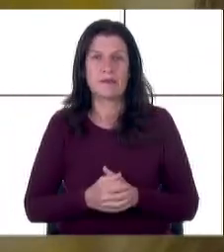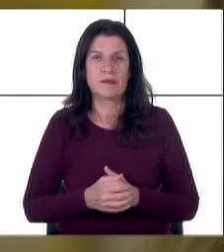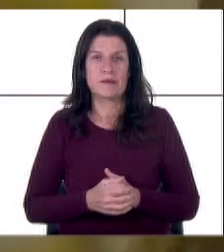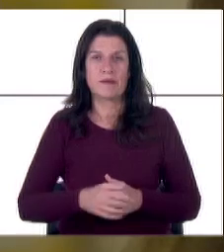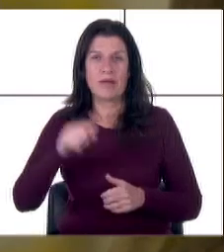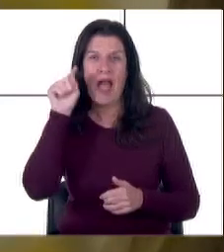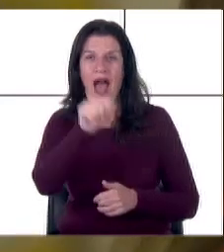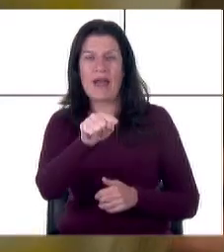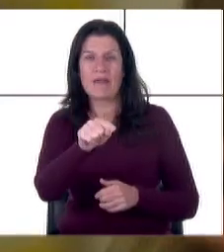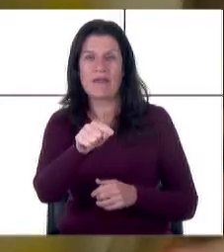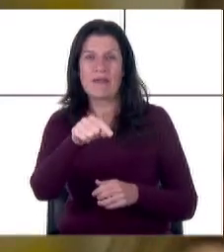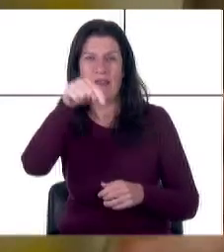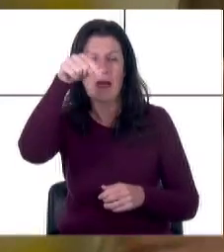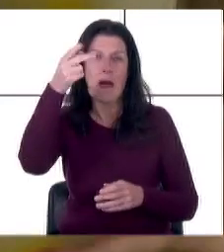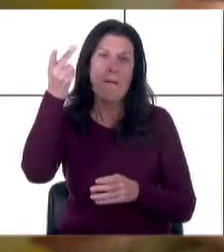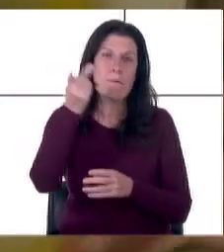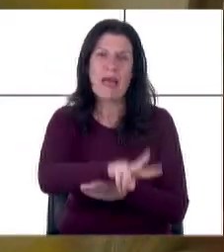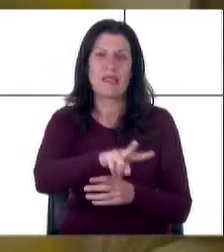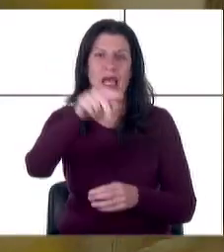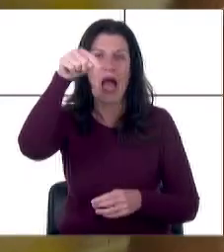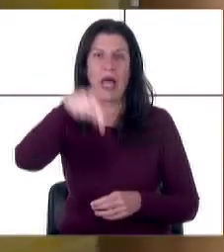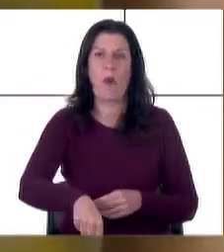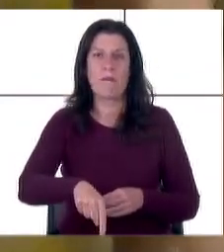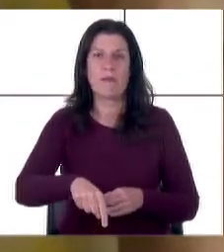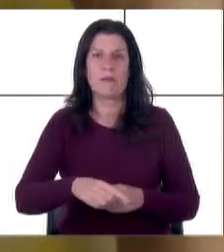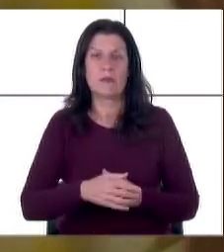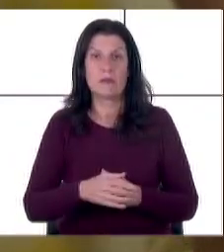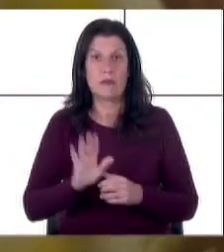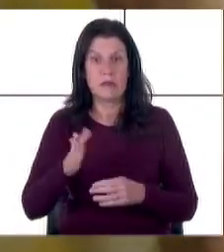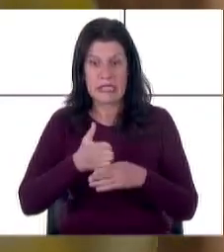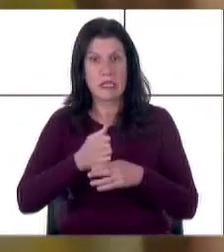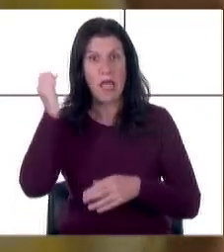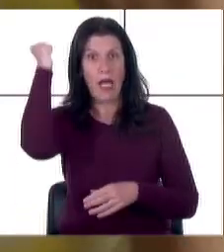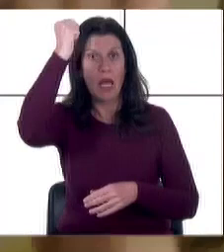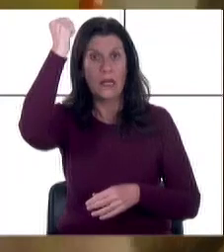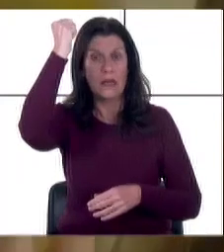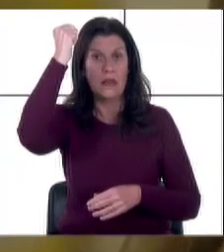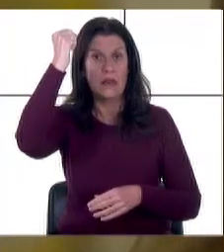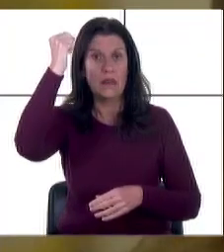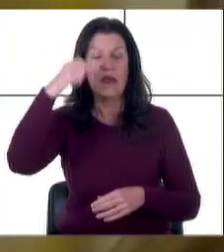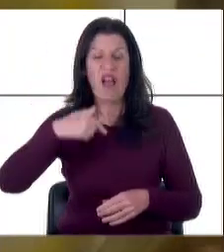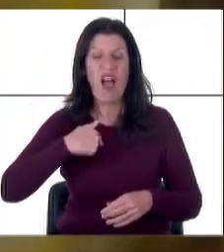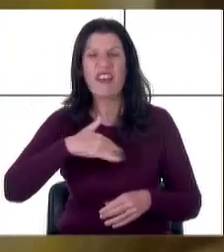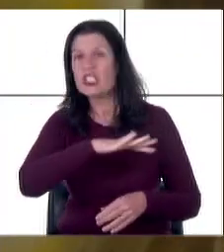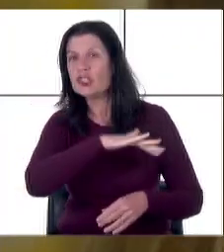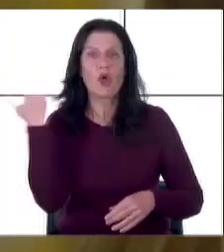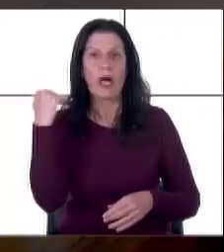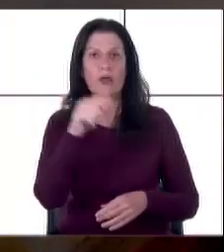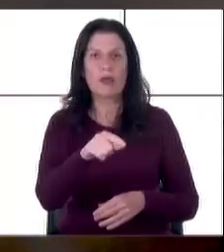את מתה היום, עם הסכין מונפת. אני באה לשחוט אותך. את מוכנה